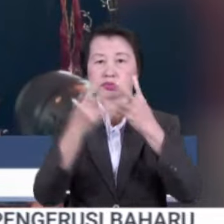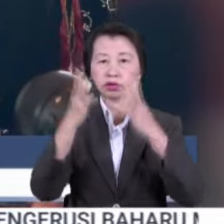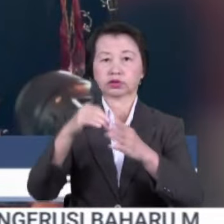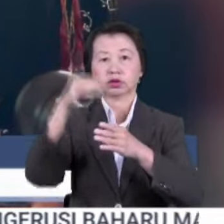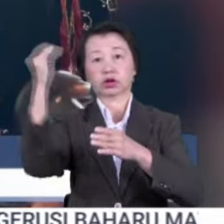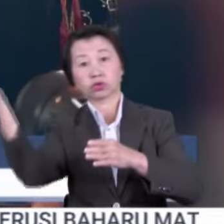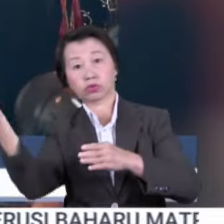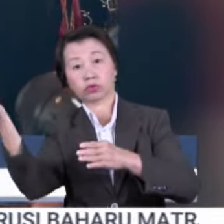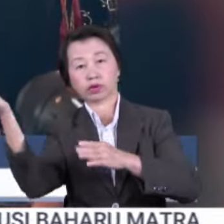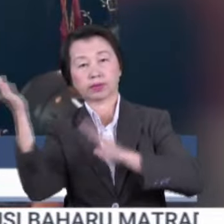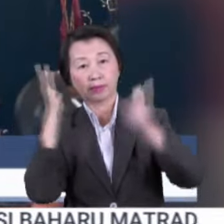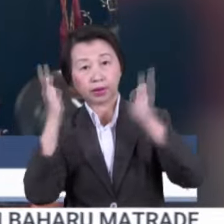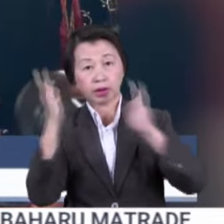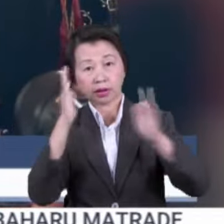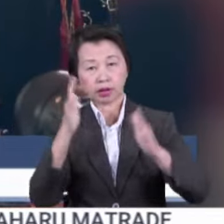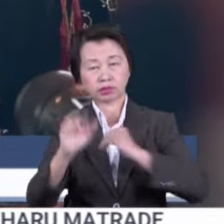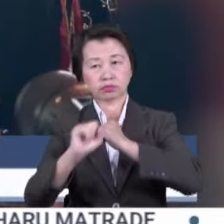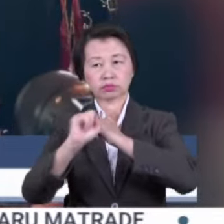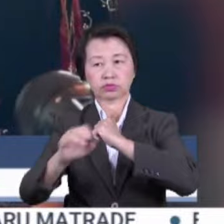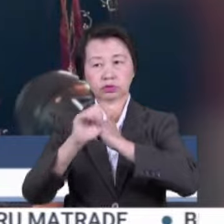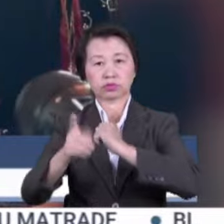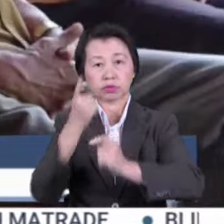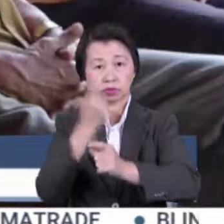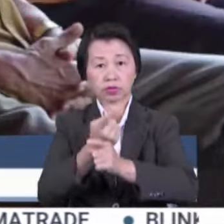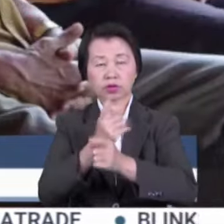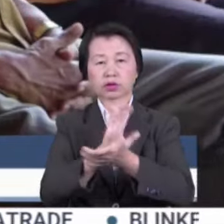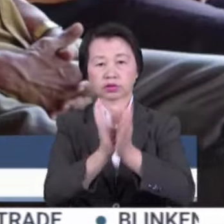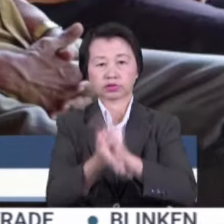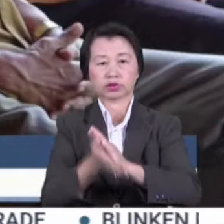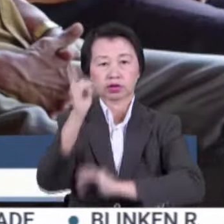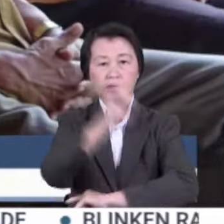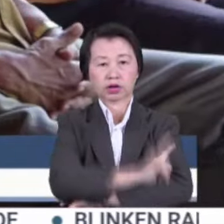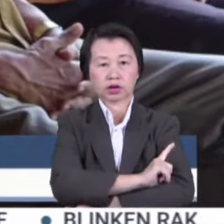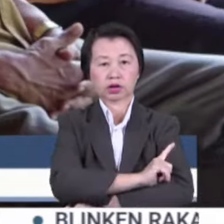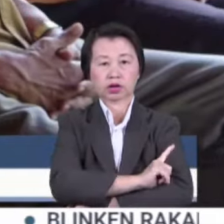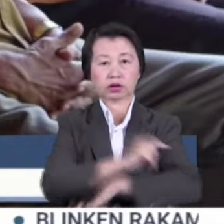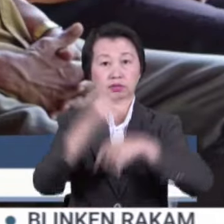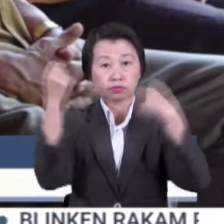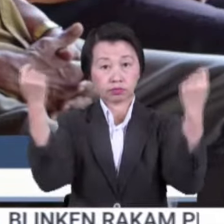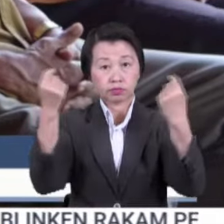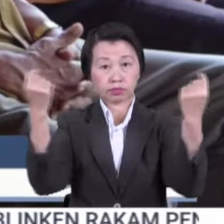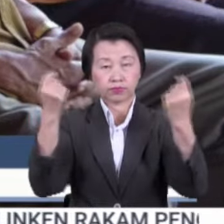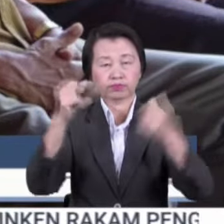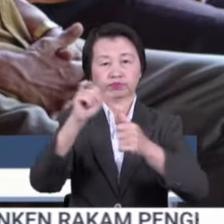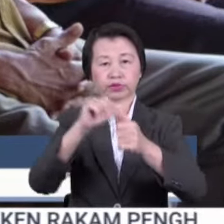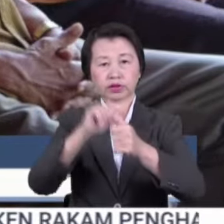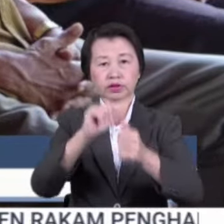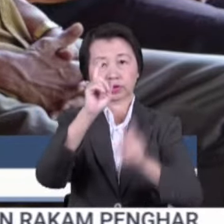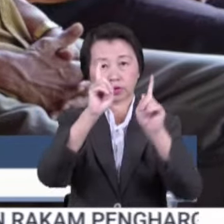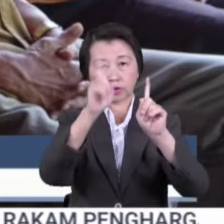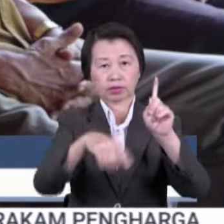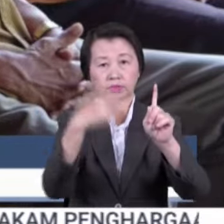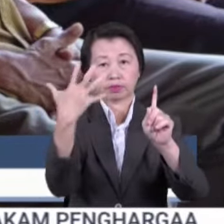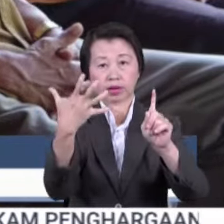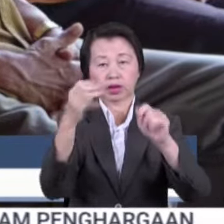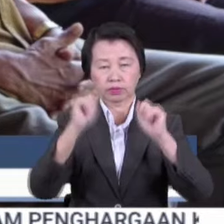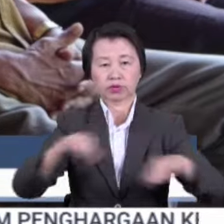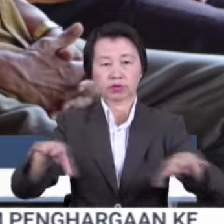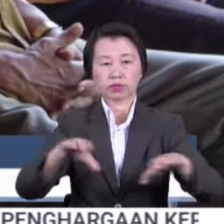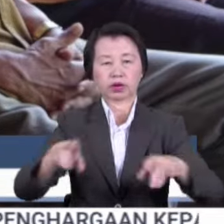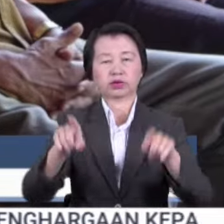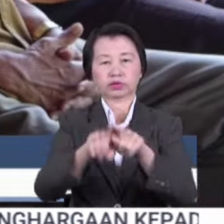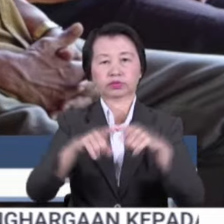luar negara ujarnya promosi yang betul dapat menjadikan hari Bung Brata yang diraihkan setiap 1 Mei dapat dilaksanakan